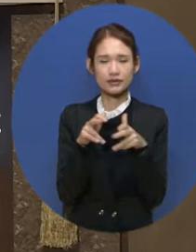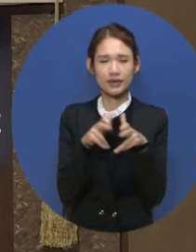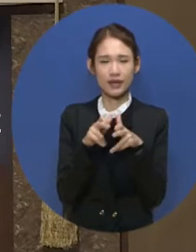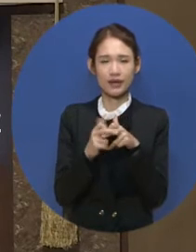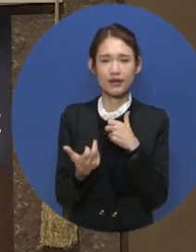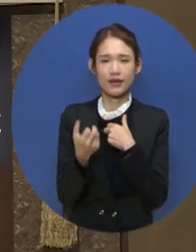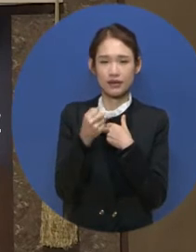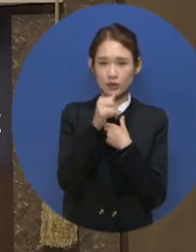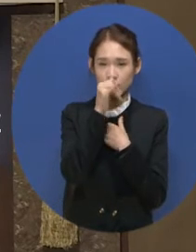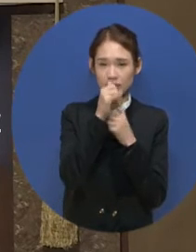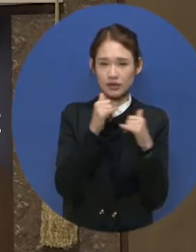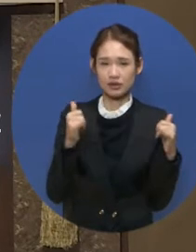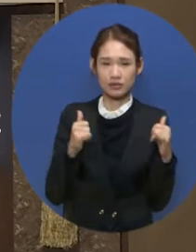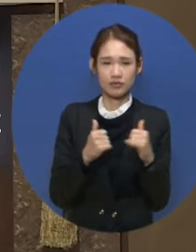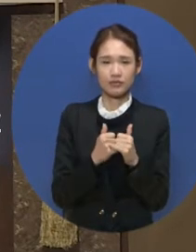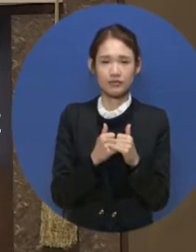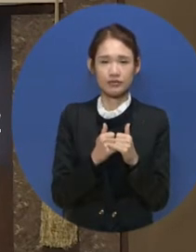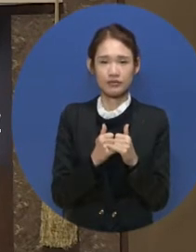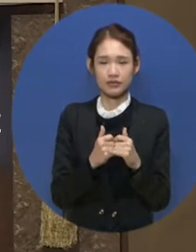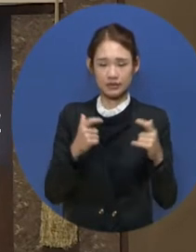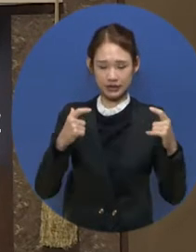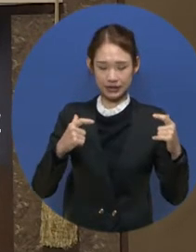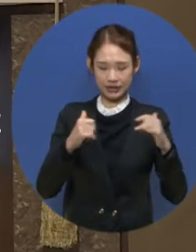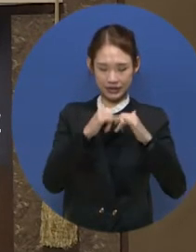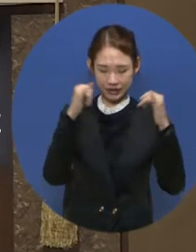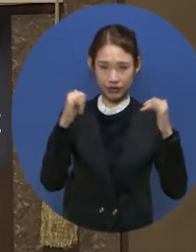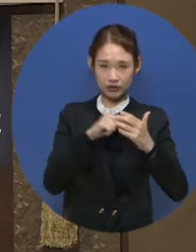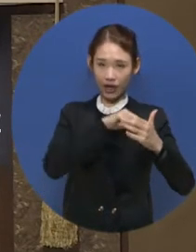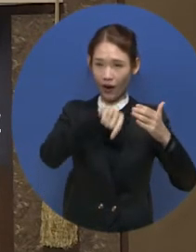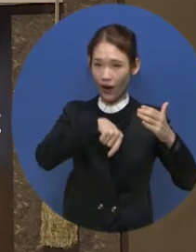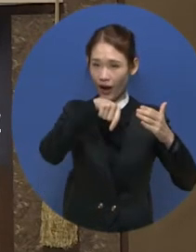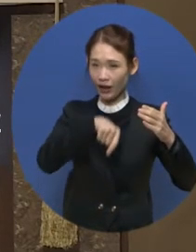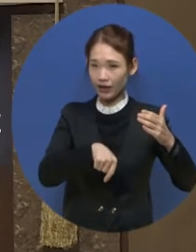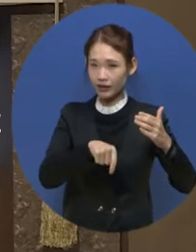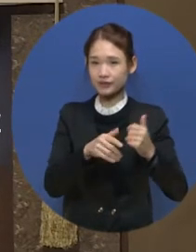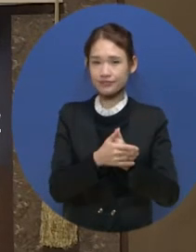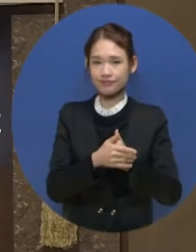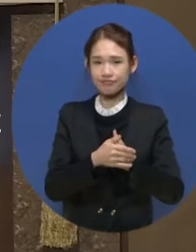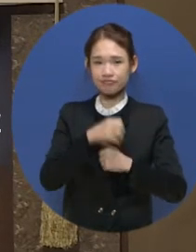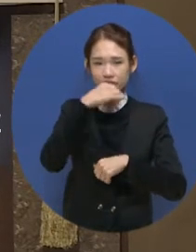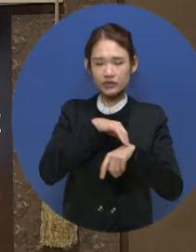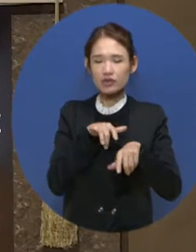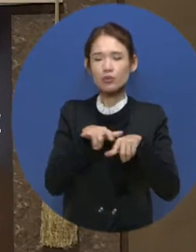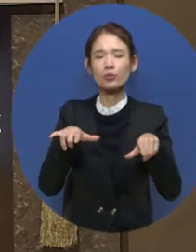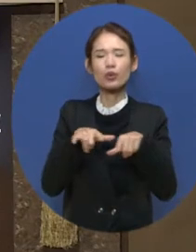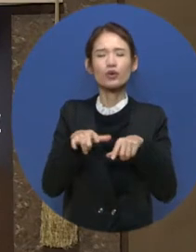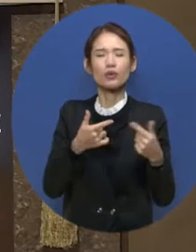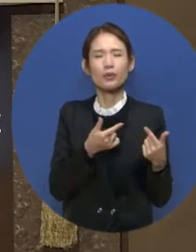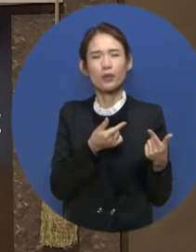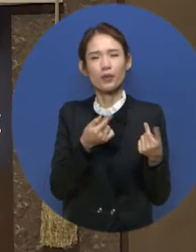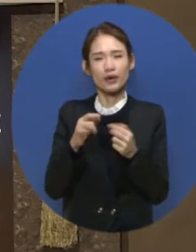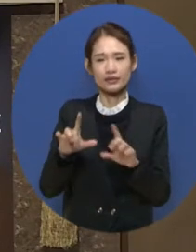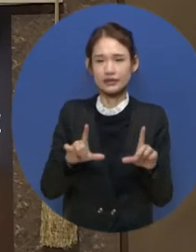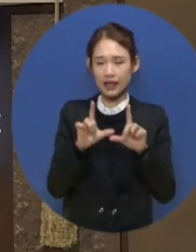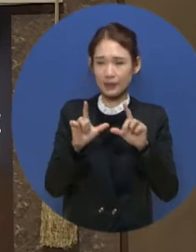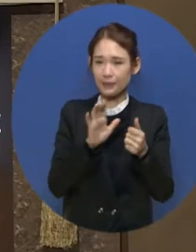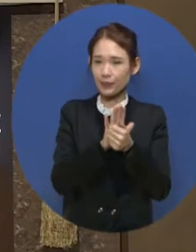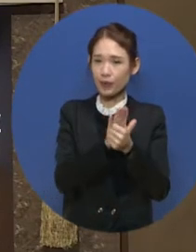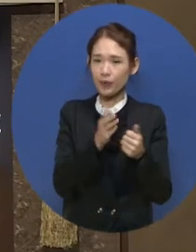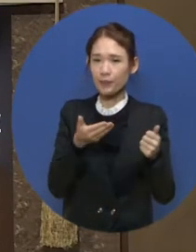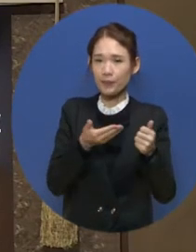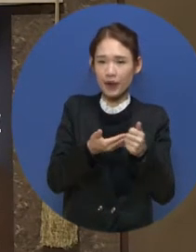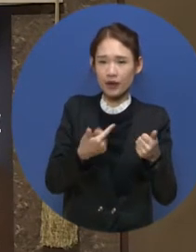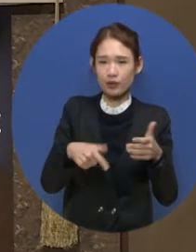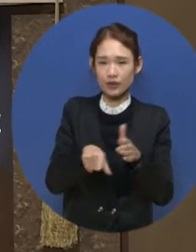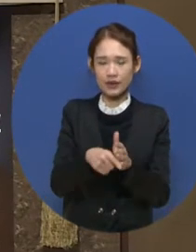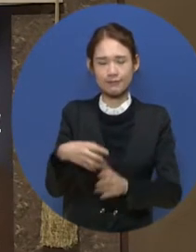현재의 있는 장애를 갖고 있는 분들이 지역사회 안에서 보통의 삶을 살아갈 수 있도록 독자는 그런 또 사명을